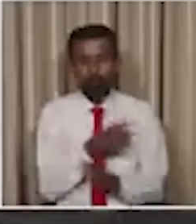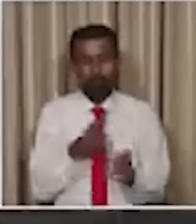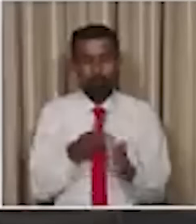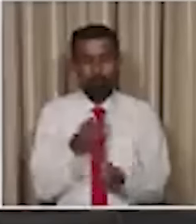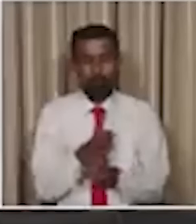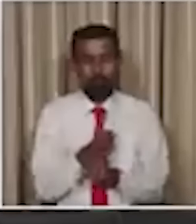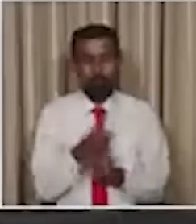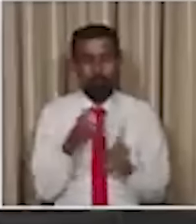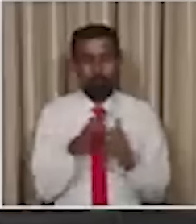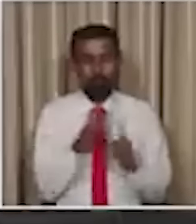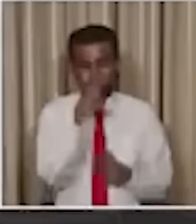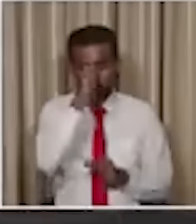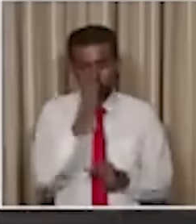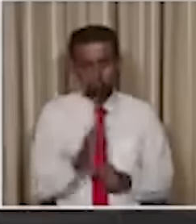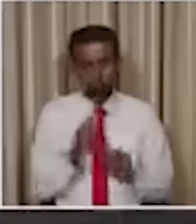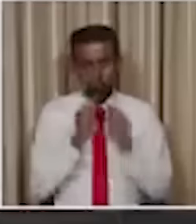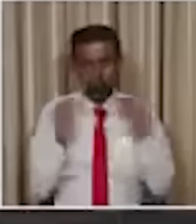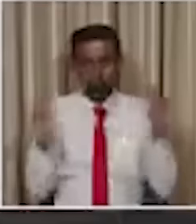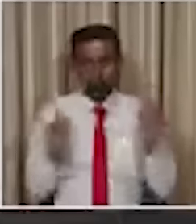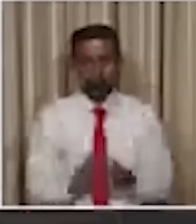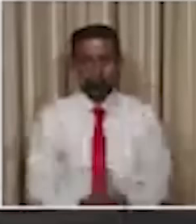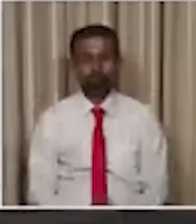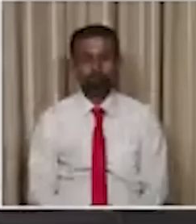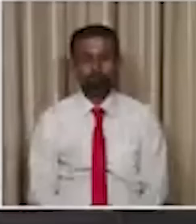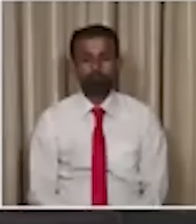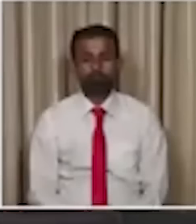දපුලද ලිවේරා මහතා කර ඇති ප්‍රකාශය.